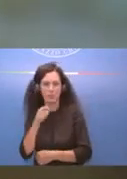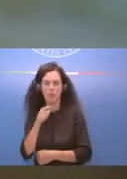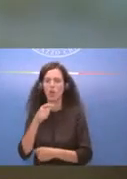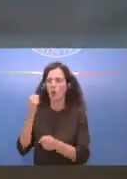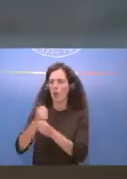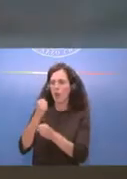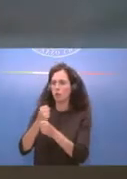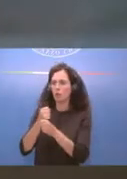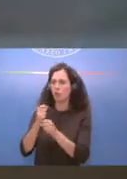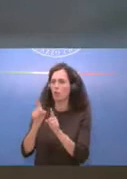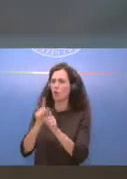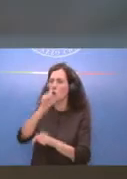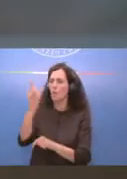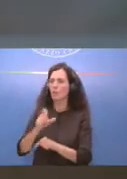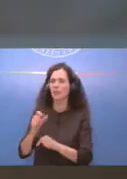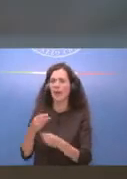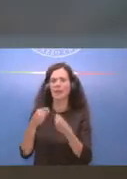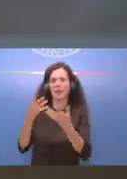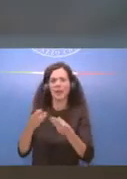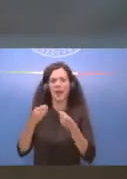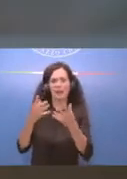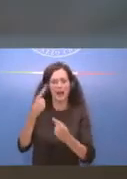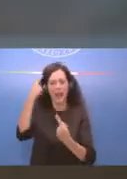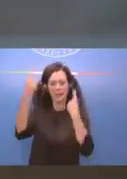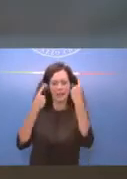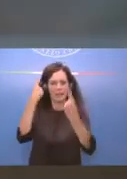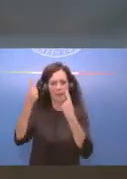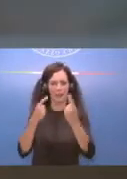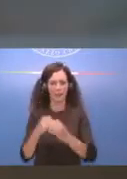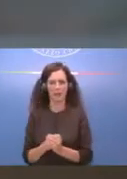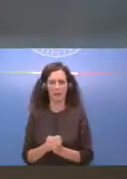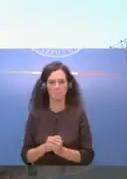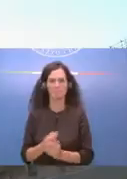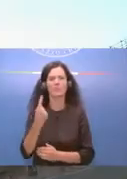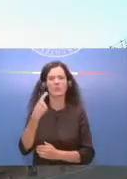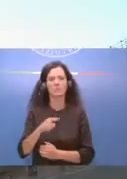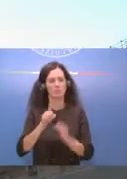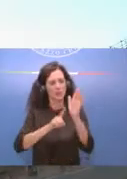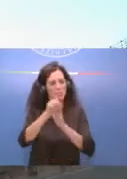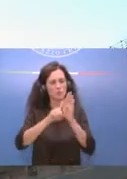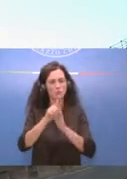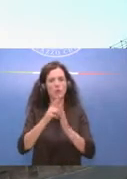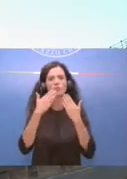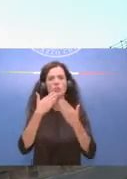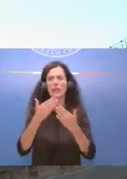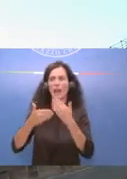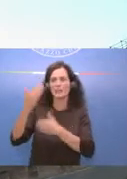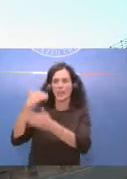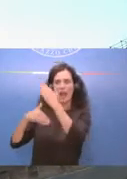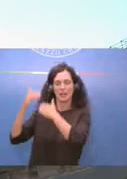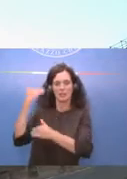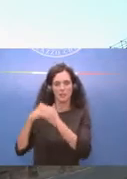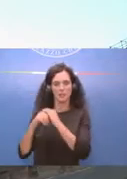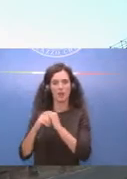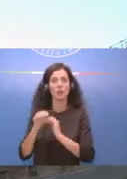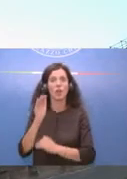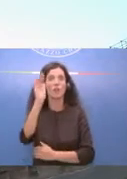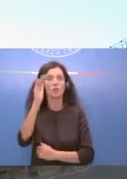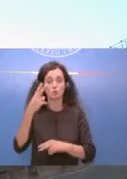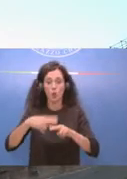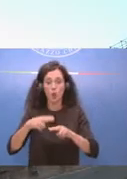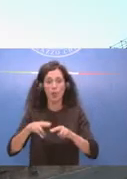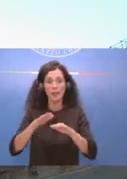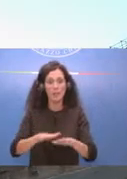culturale è frutto dell'immaginazione dei nostri antenati quello dei nostri nipoti dipende da cosa